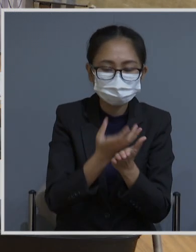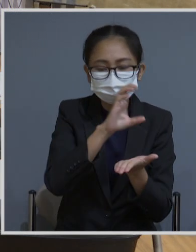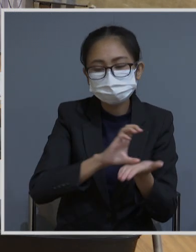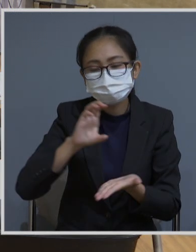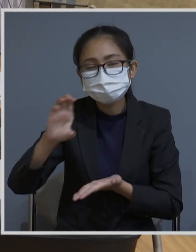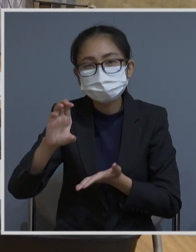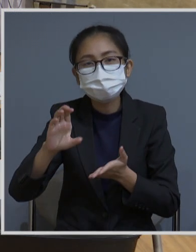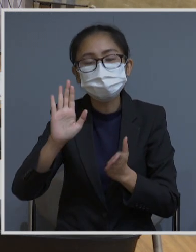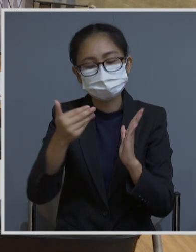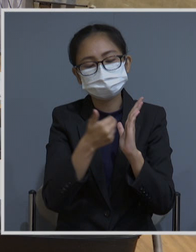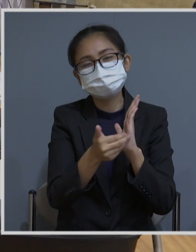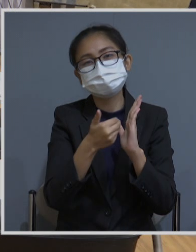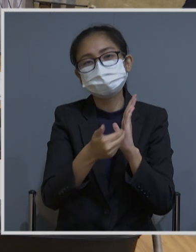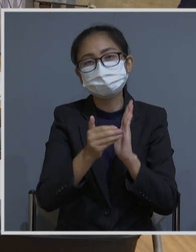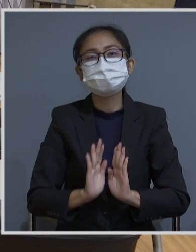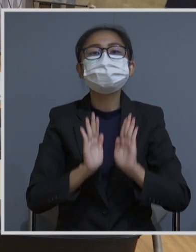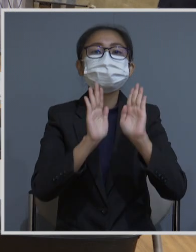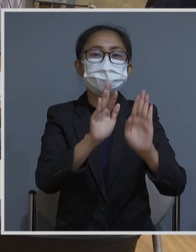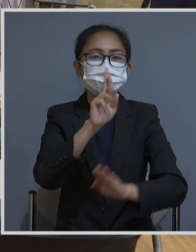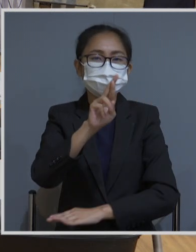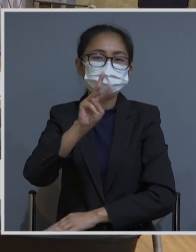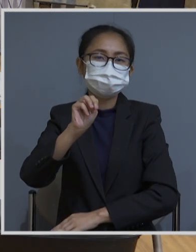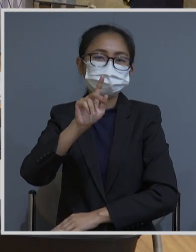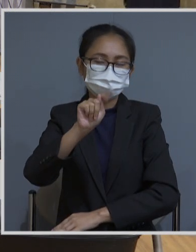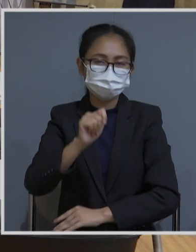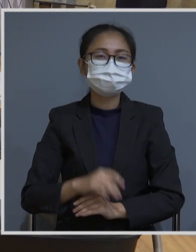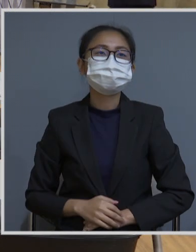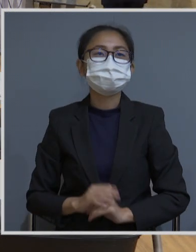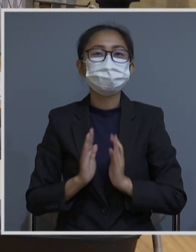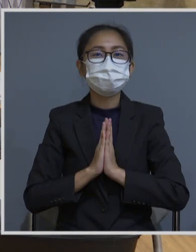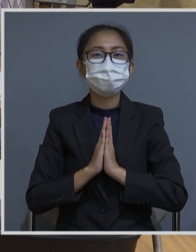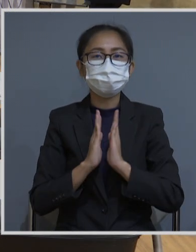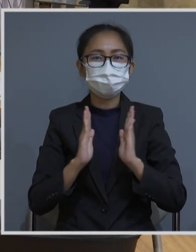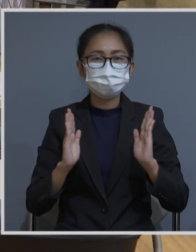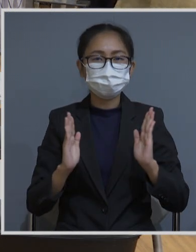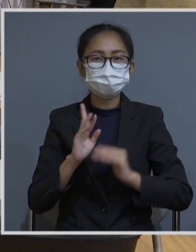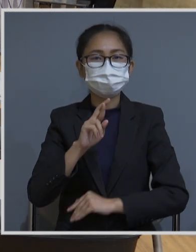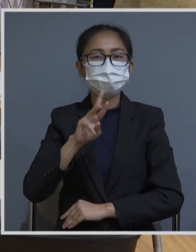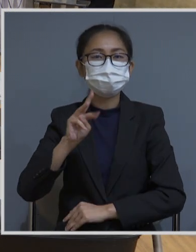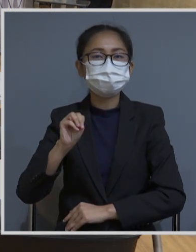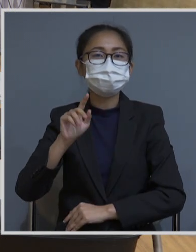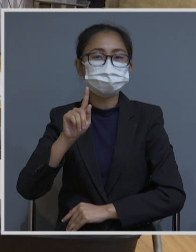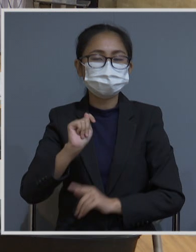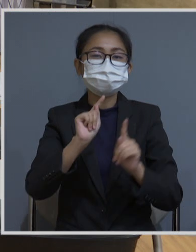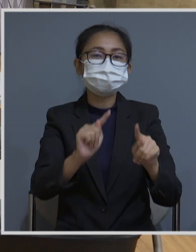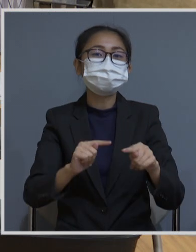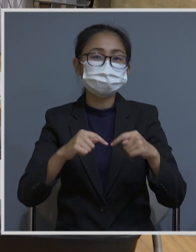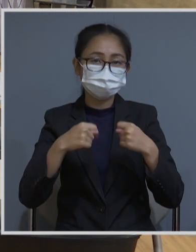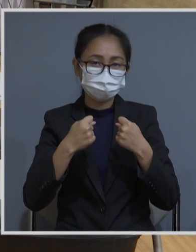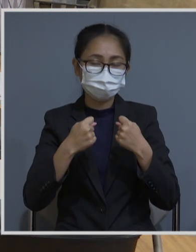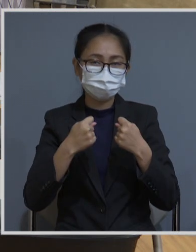ไปแก้ปัญหาของภาคอีสานเลยฝากถนนดีด้วยนะครับก็ต้องขอขอบคุณร่วมทีครับที่ได้มาตอบกระทู้